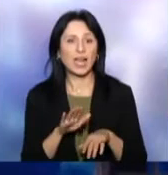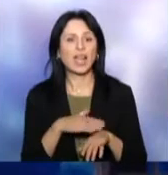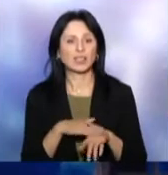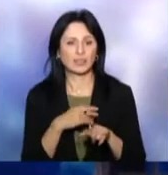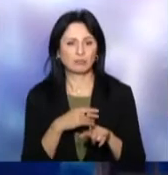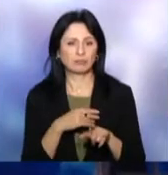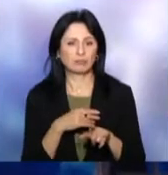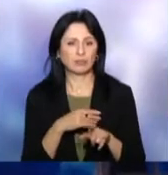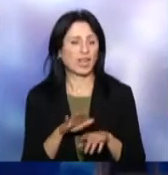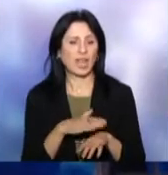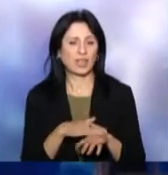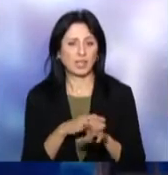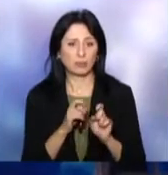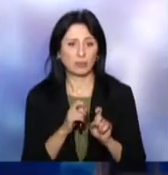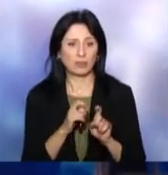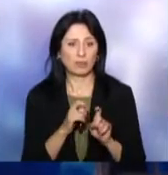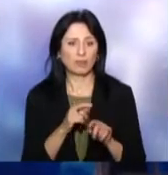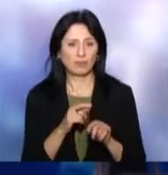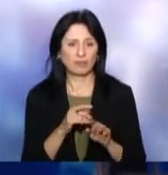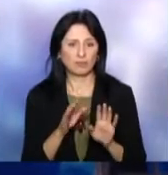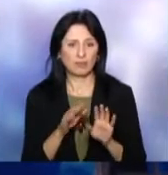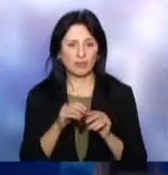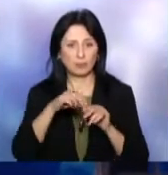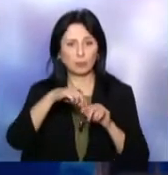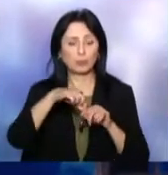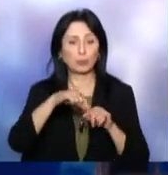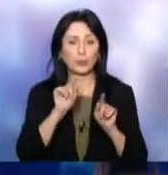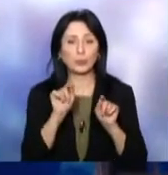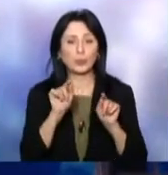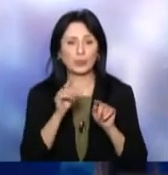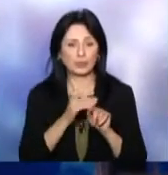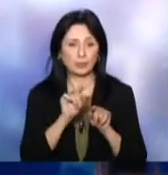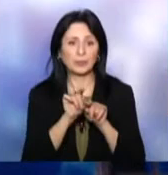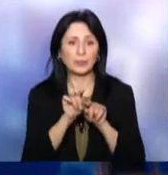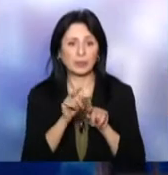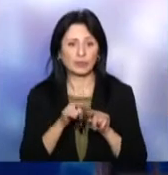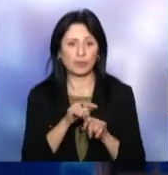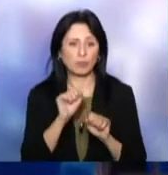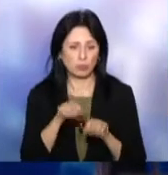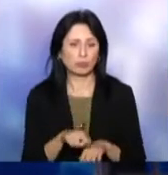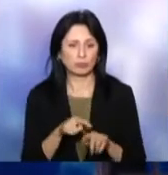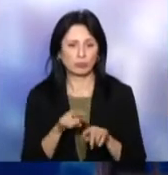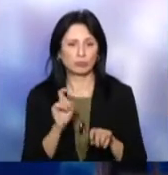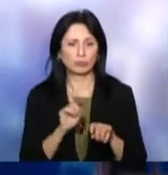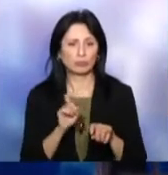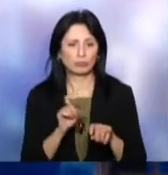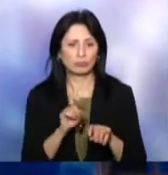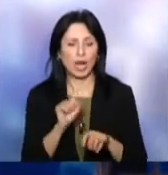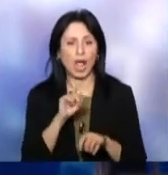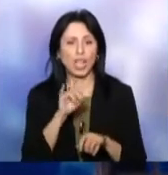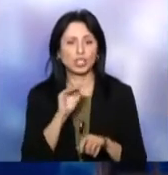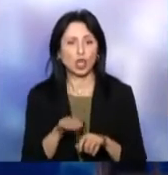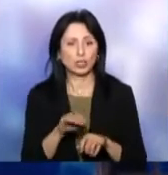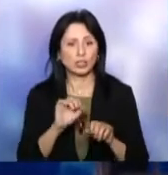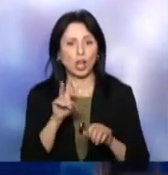არის კეთილთვისებიანი ფეხზე მდგომი პაპილომები, ეს ეძახიან მას, მისი მოცილება შეიძლება როგორც აზოტის